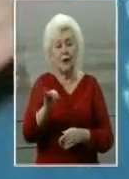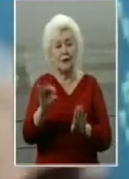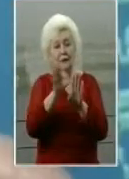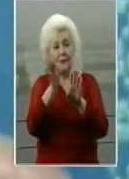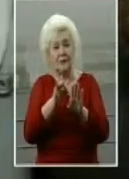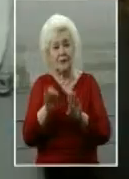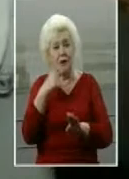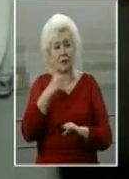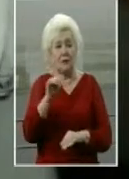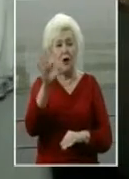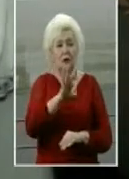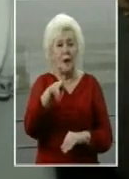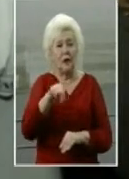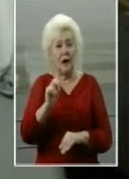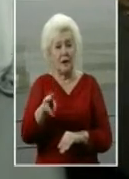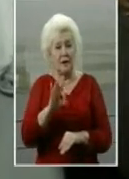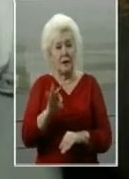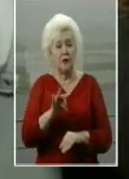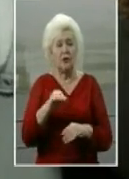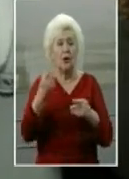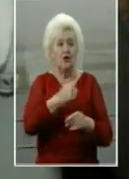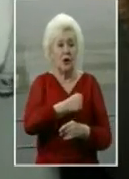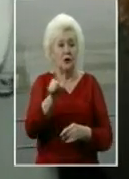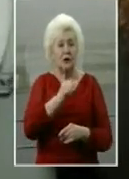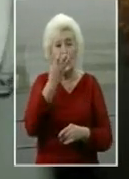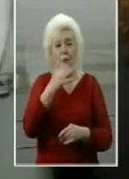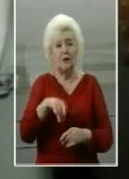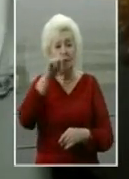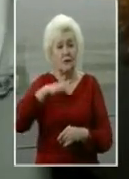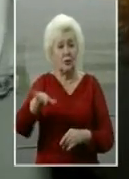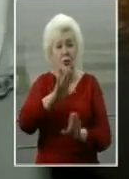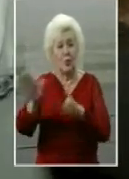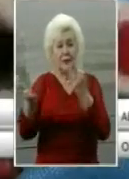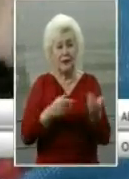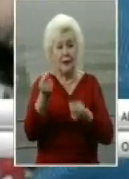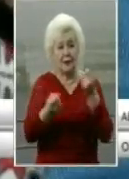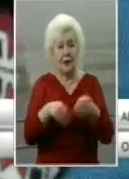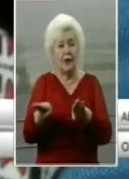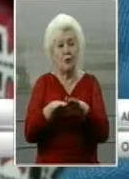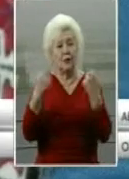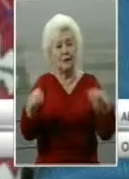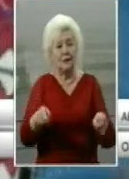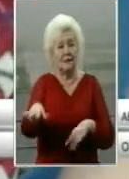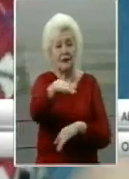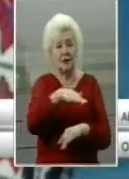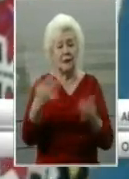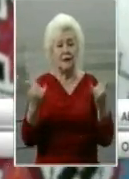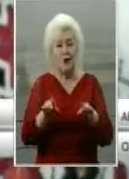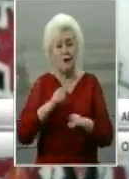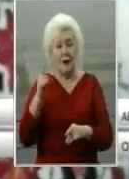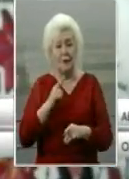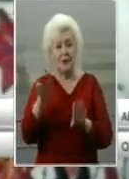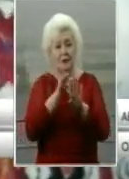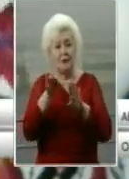вишивання, говорить Олена Михайленко. Шкода, що Південна Україна представлена мало порівняно з іншими регіонами. Сьогодні майстриня